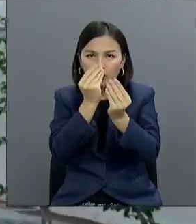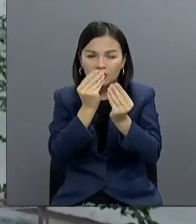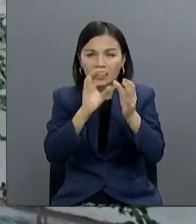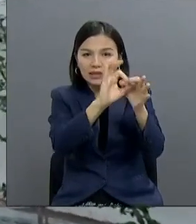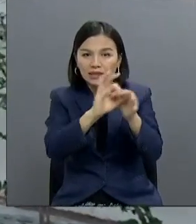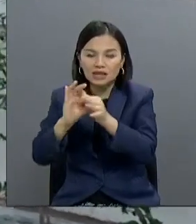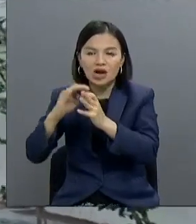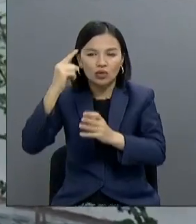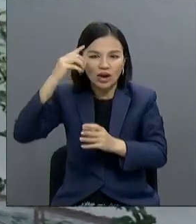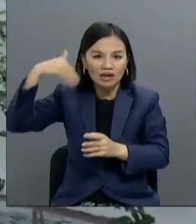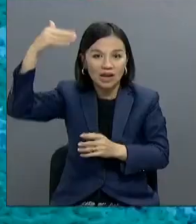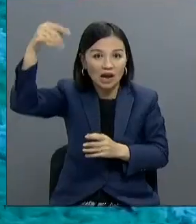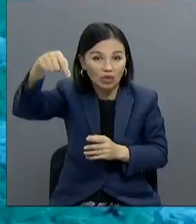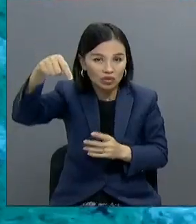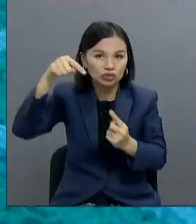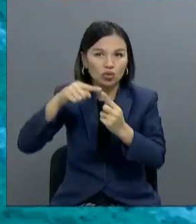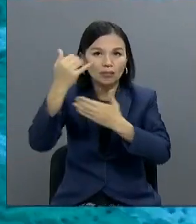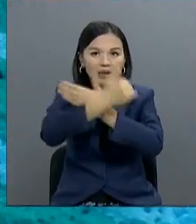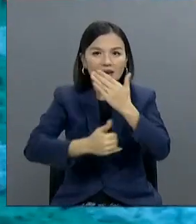ยะยาวต่อการพัฒนาประเทศของประเทศนั้นๆ